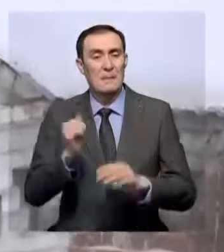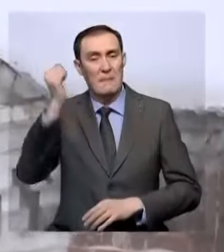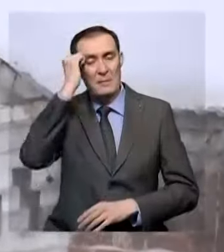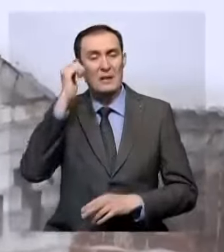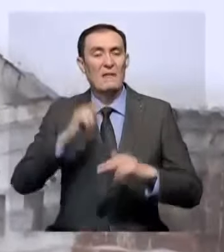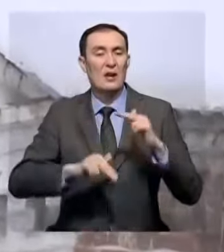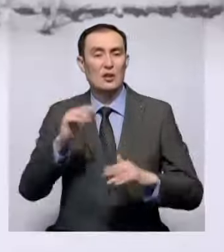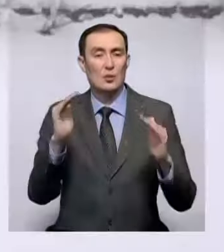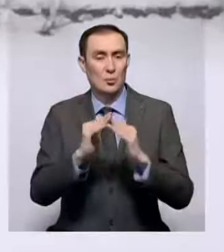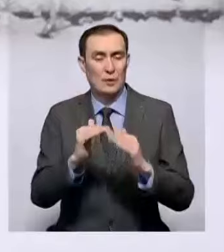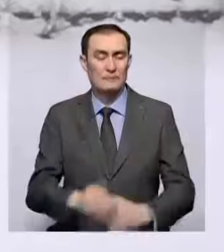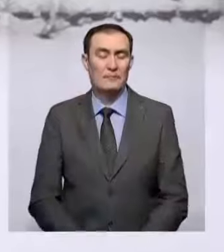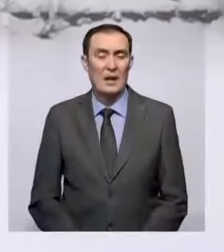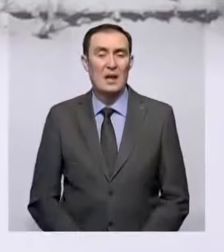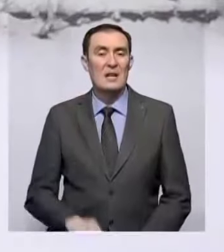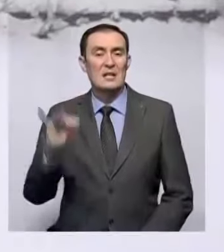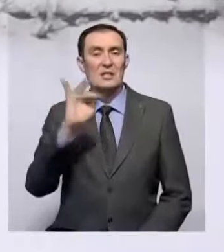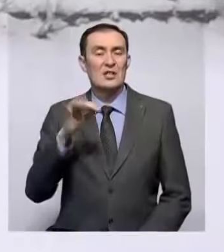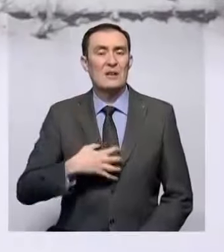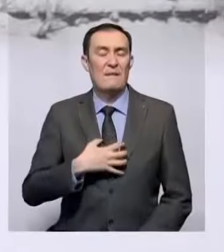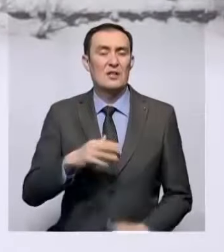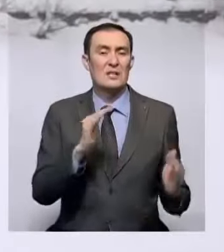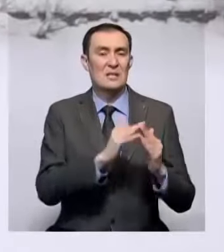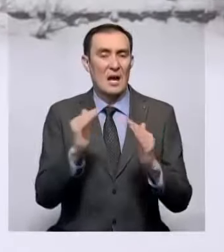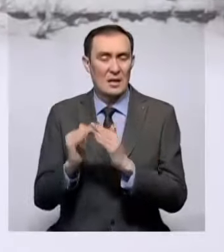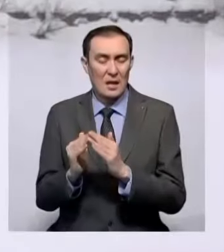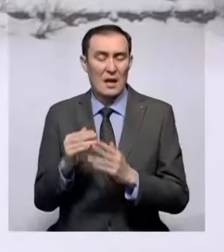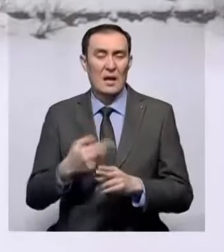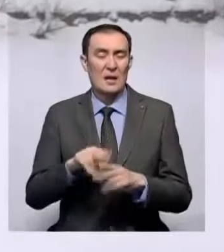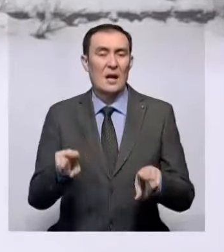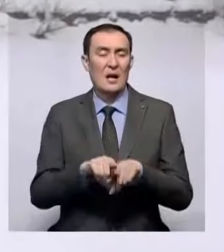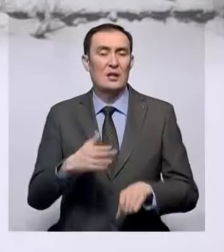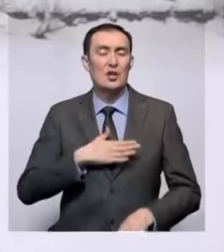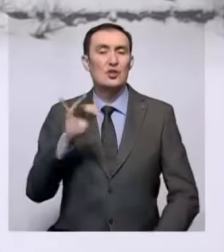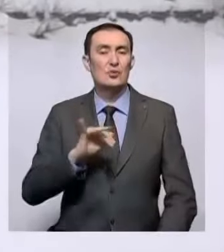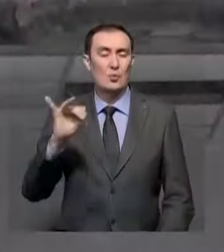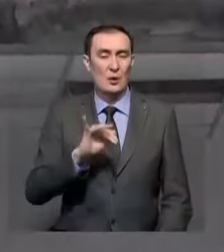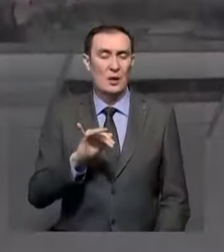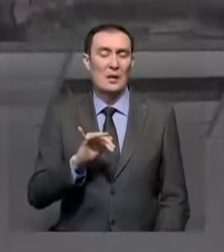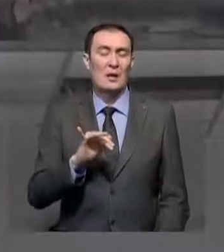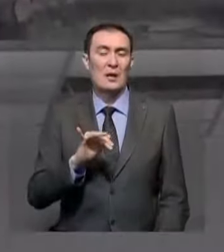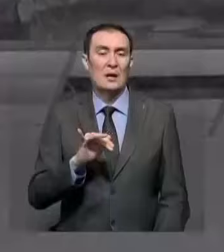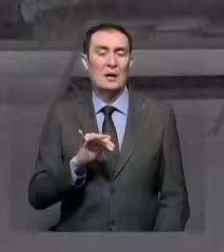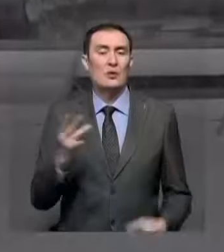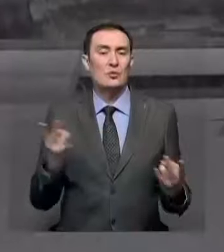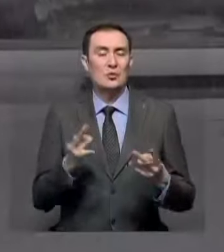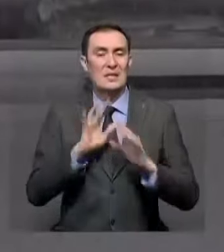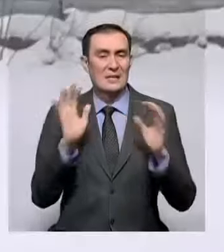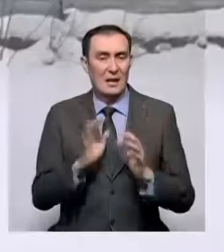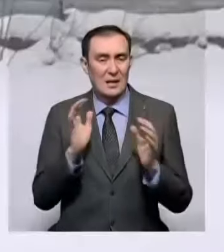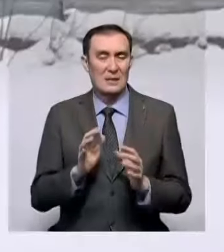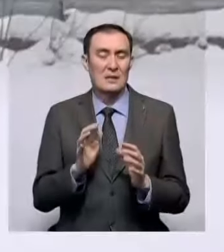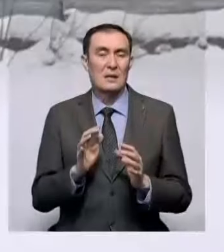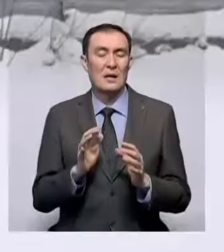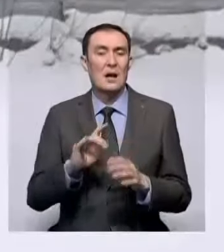памятником архитектуры. Исторические здания, сооружения – это как история семь палат. Надо сохранять, потому